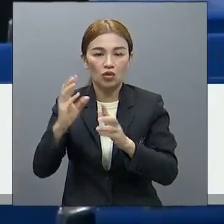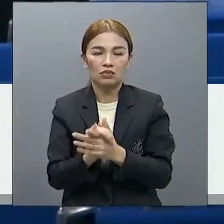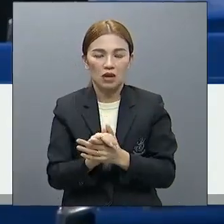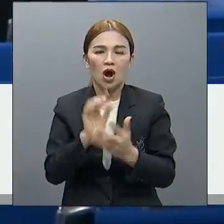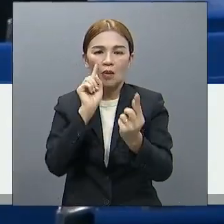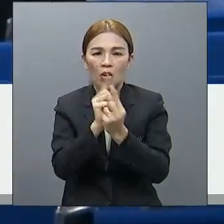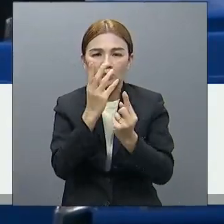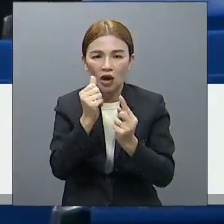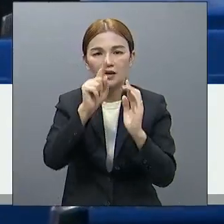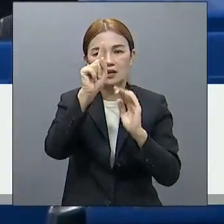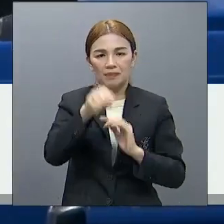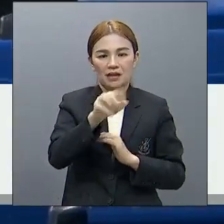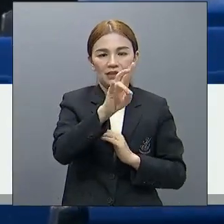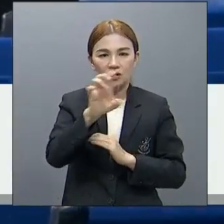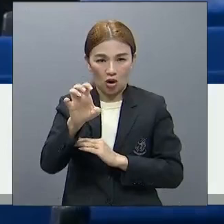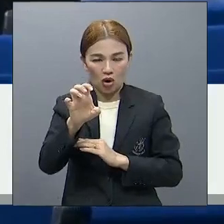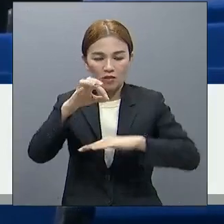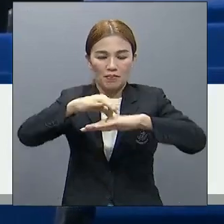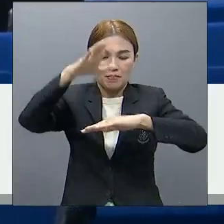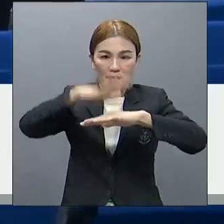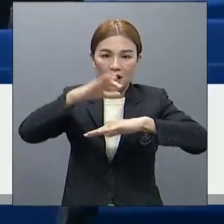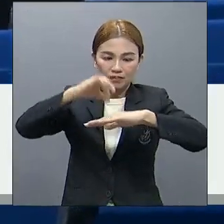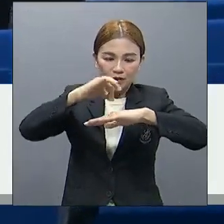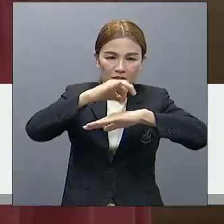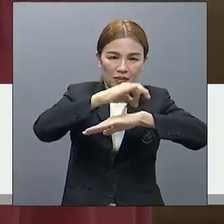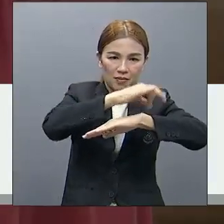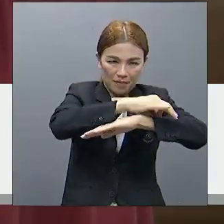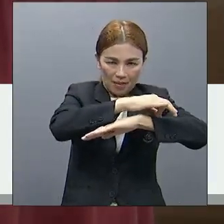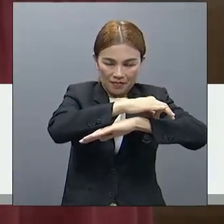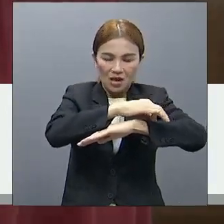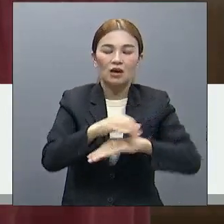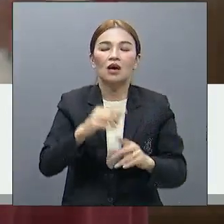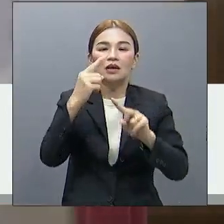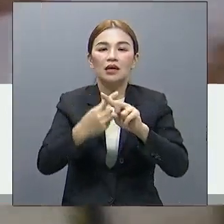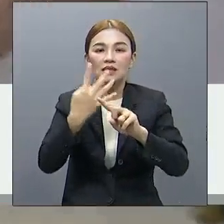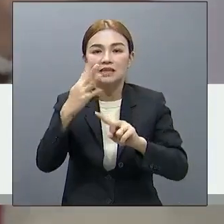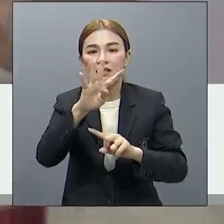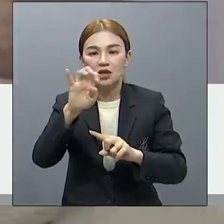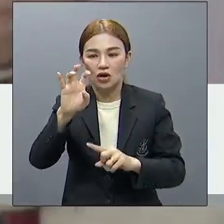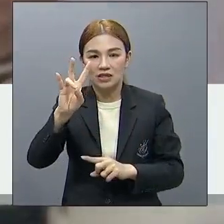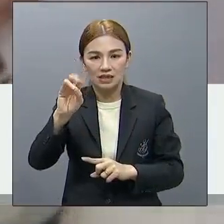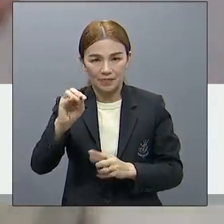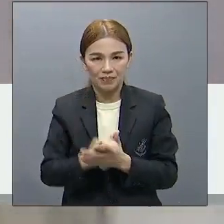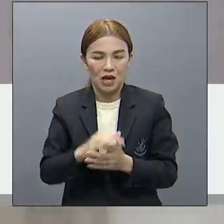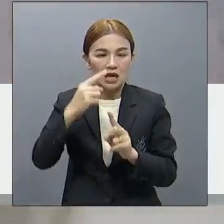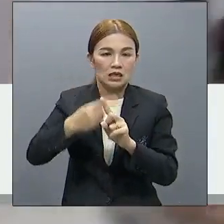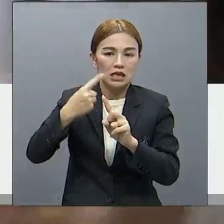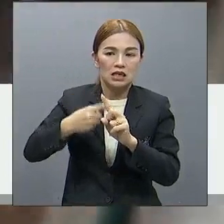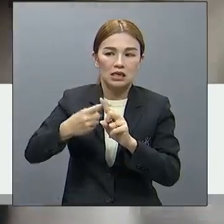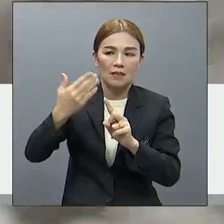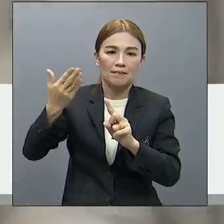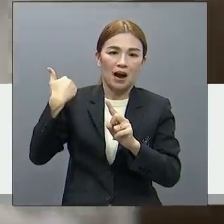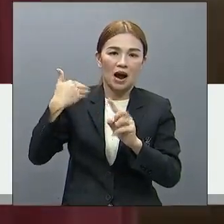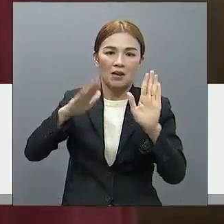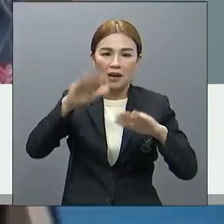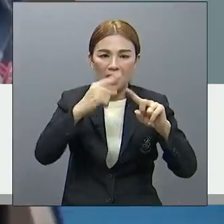1,700คนค่ะเฉพาะมิถุนายน470คนจากที่หลายๆเดือนที่ผ่านมามียอดเฉลี่ย